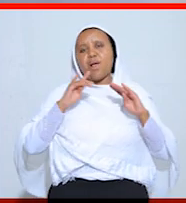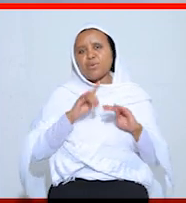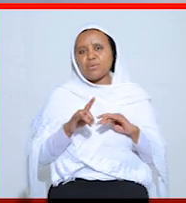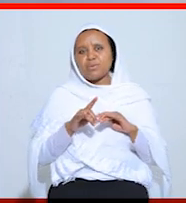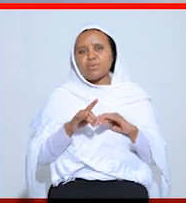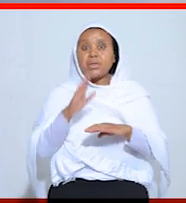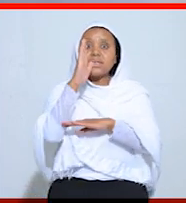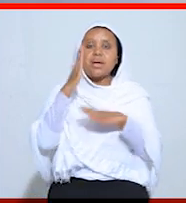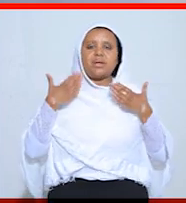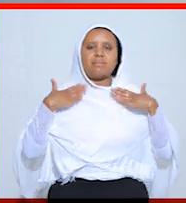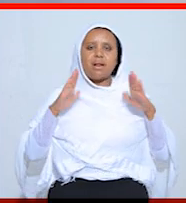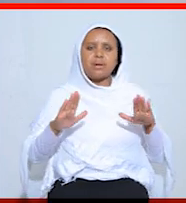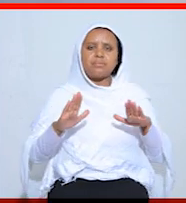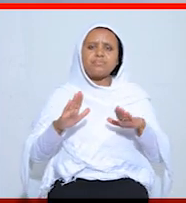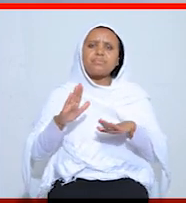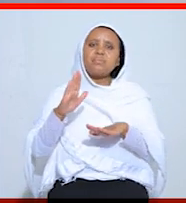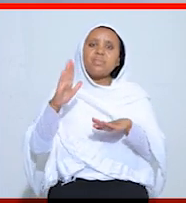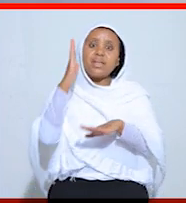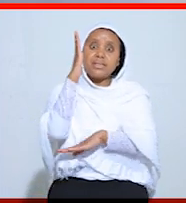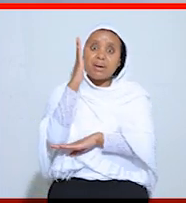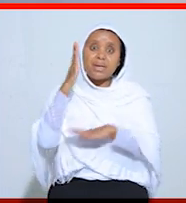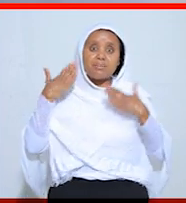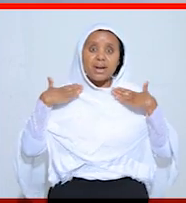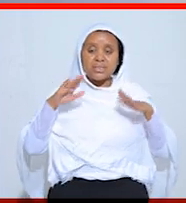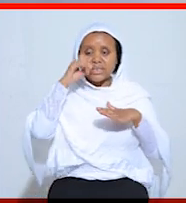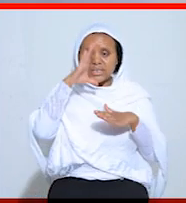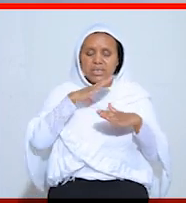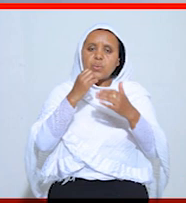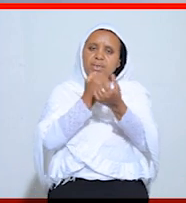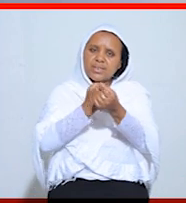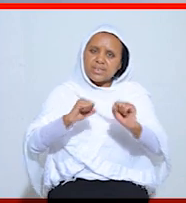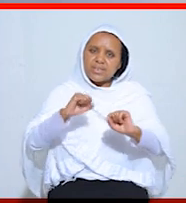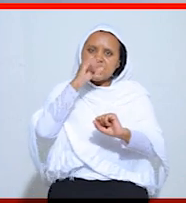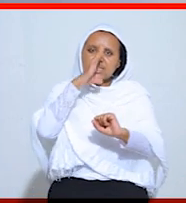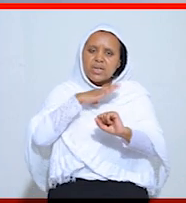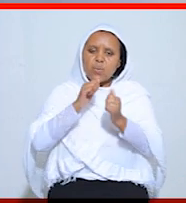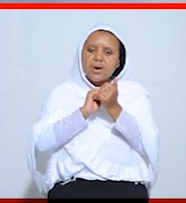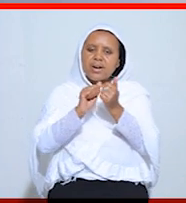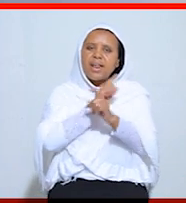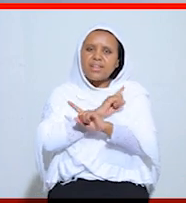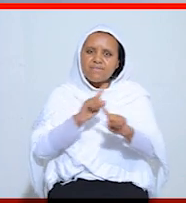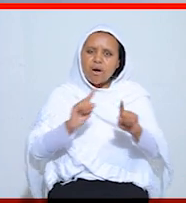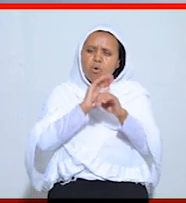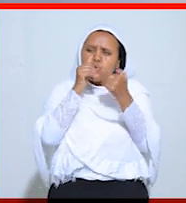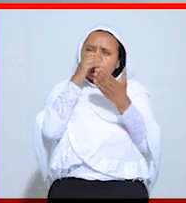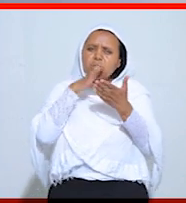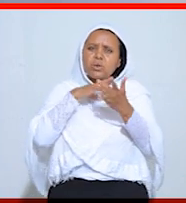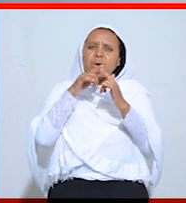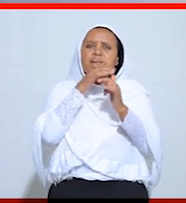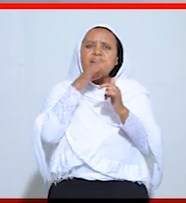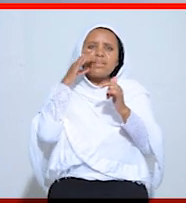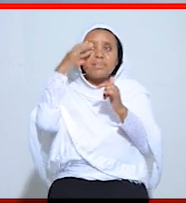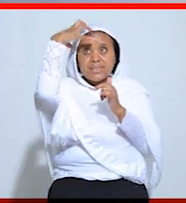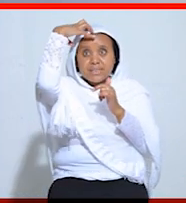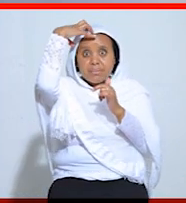ነው ማለት ነው። የእግዚአብሔር መልአክ ነው። የእግዚአብሔር መላእክት ሰው እንዲድን ሰው እንዳይጠፋ ሁሉም ሰው